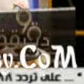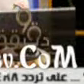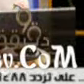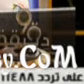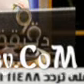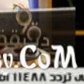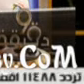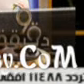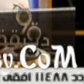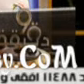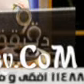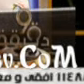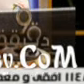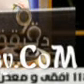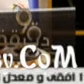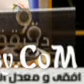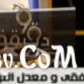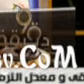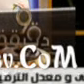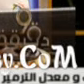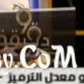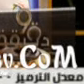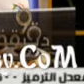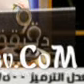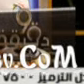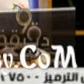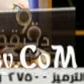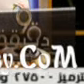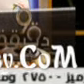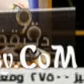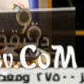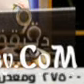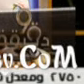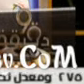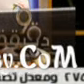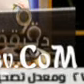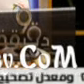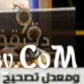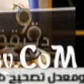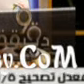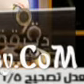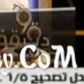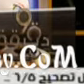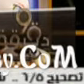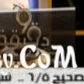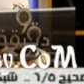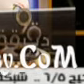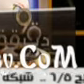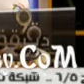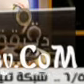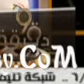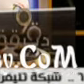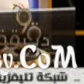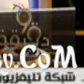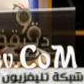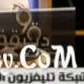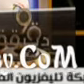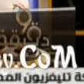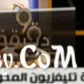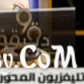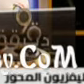المسلحه قال ان نشر مجموعه من الجنود الامريكيين بمصر ضمن القوه متعدده الجنسيات لحفظ السلام في